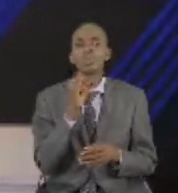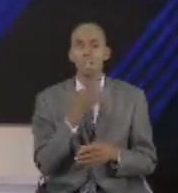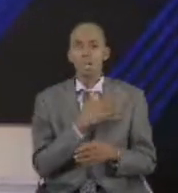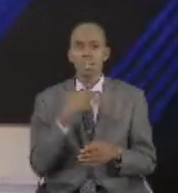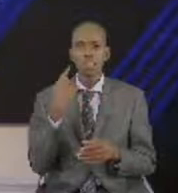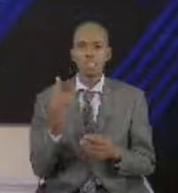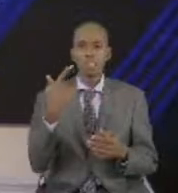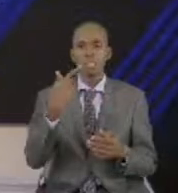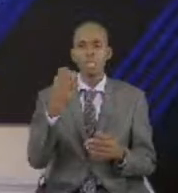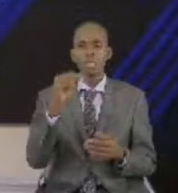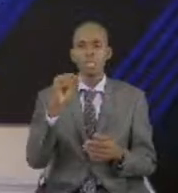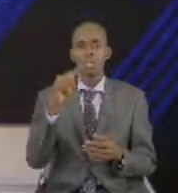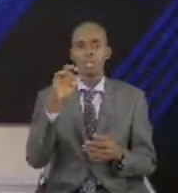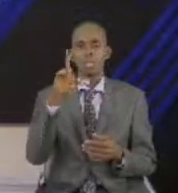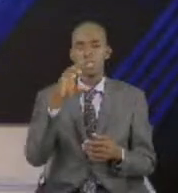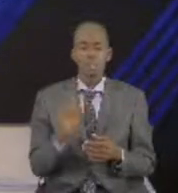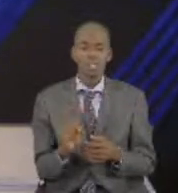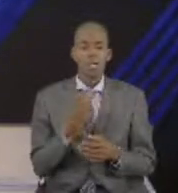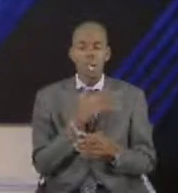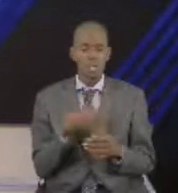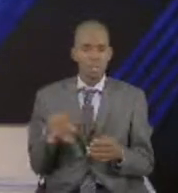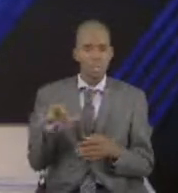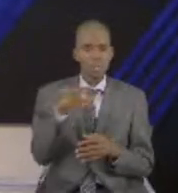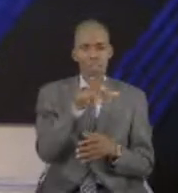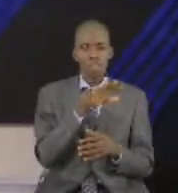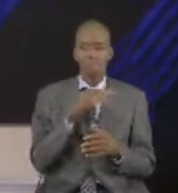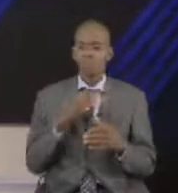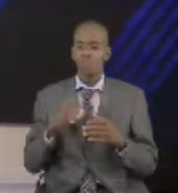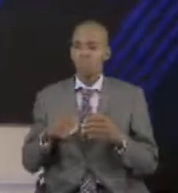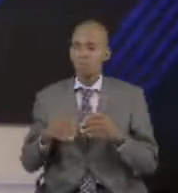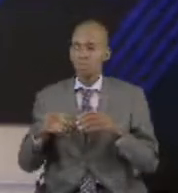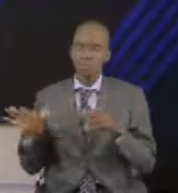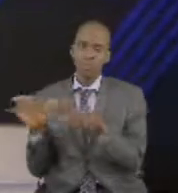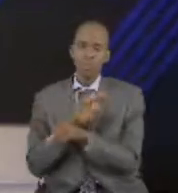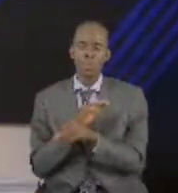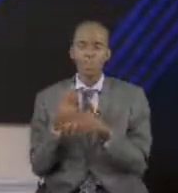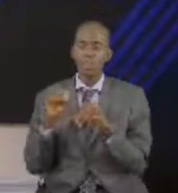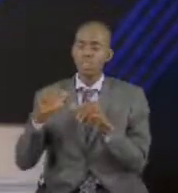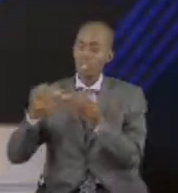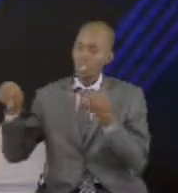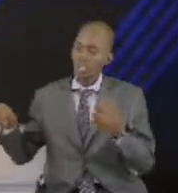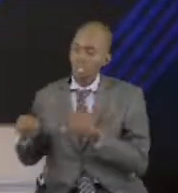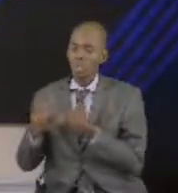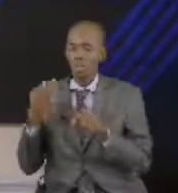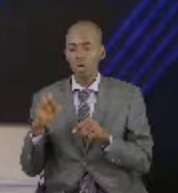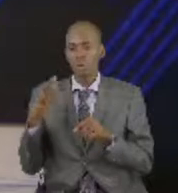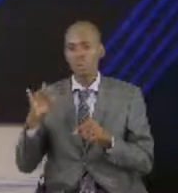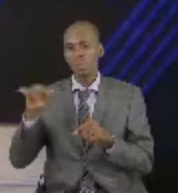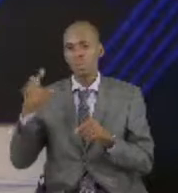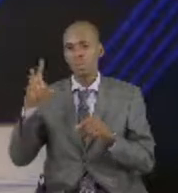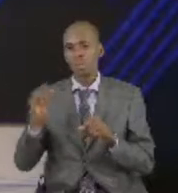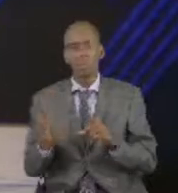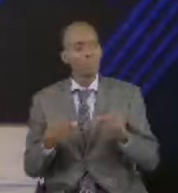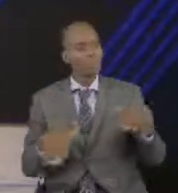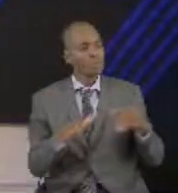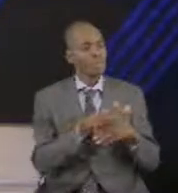les juifs et les païens. Et eux, ils ont couvert la zone des circoncis, et lui, il a